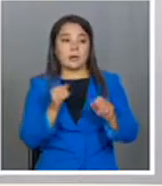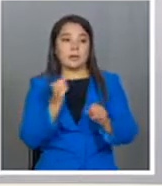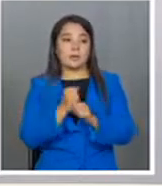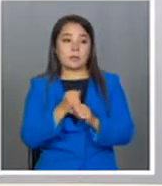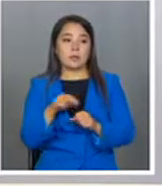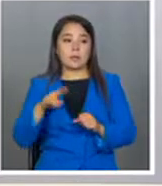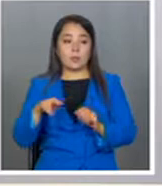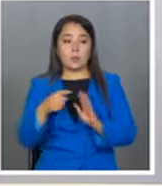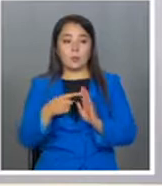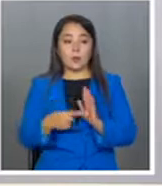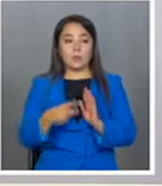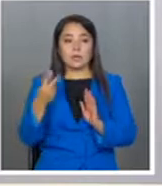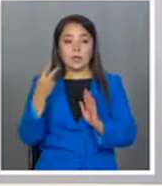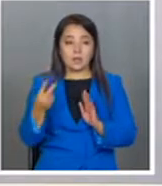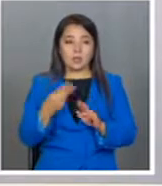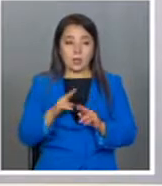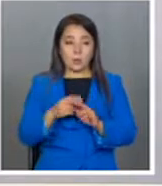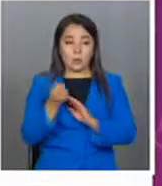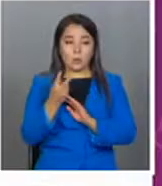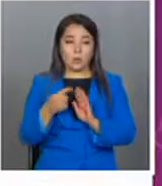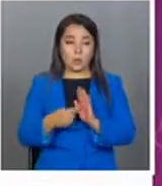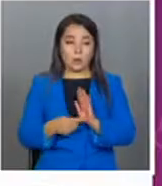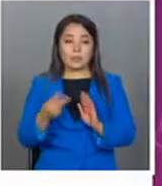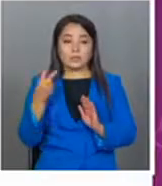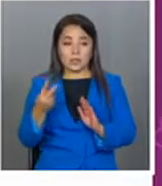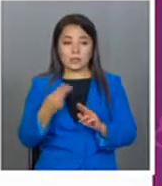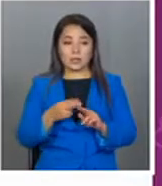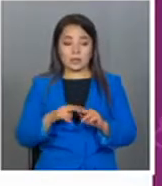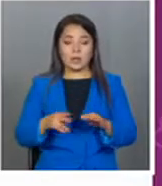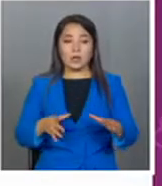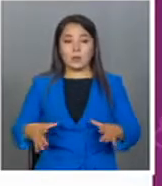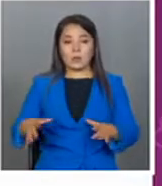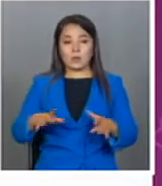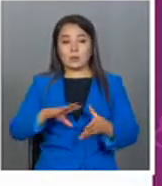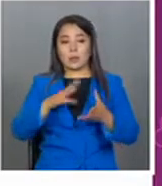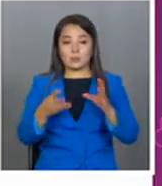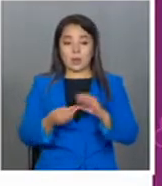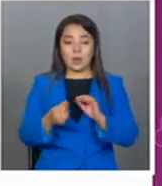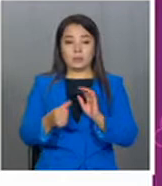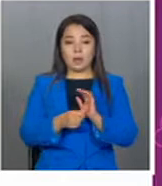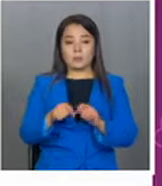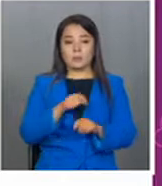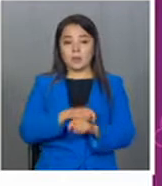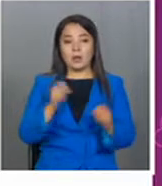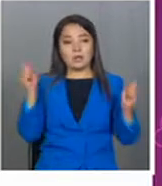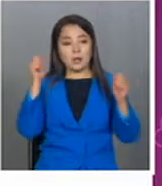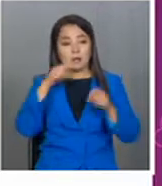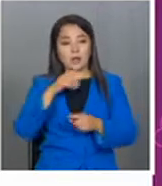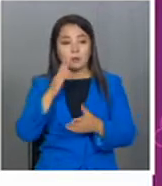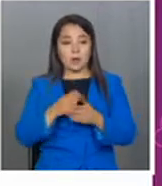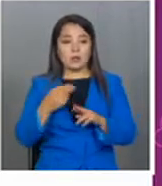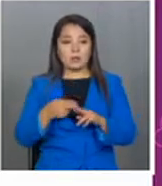2-ге бөлеміз, яғни 12-ні 2-ге бөліп, киіз үй табанының радиусы 6-ға тең екенін анықтаймыз.